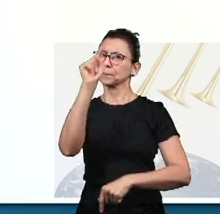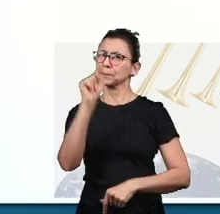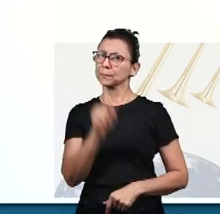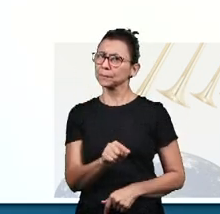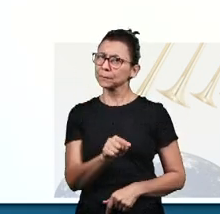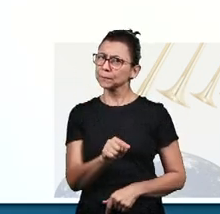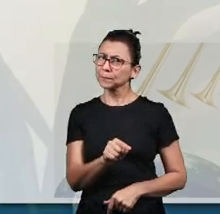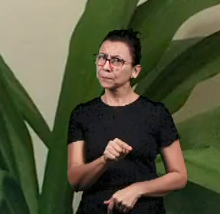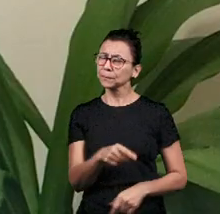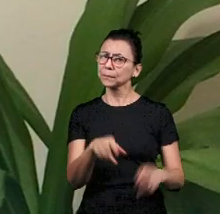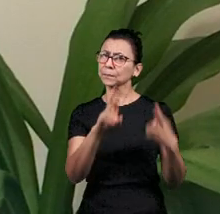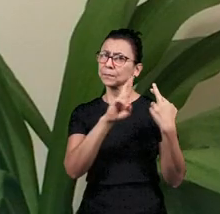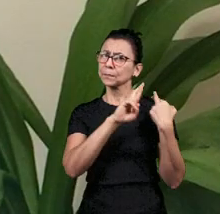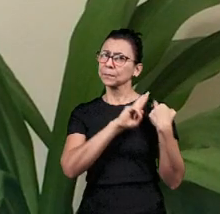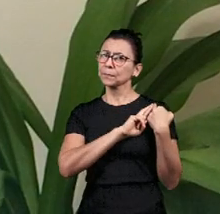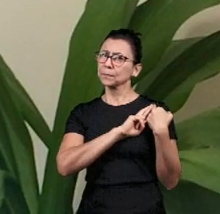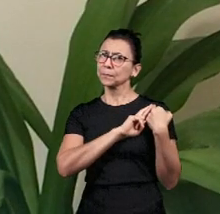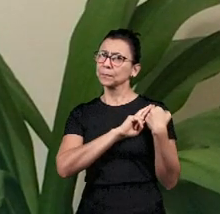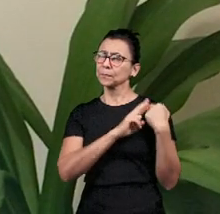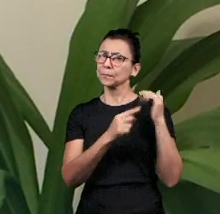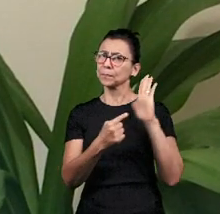Répondez avec le texte biblique.